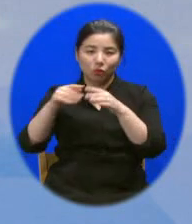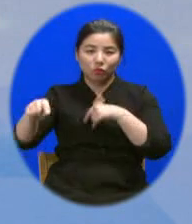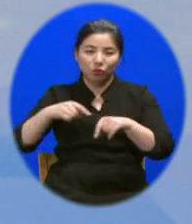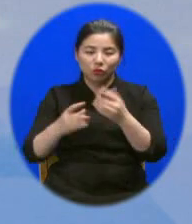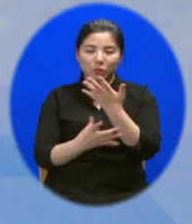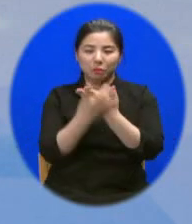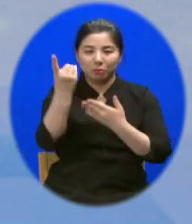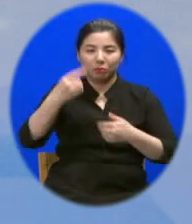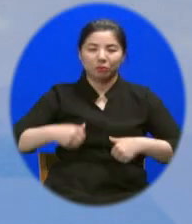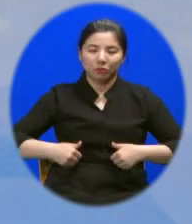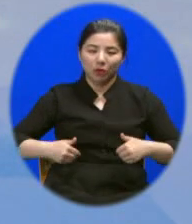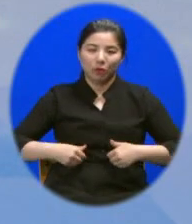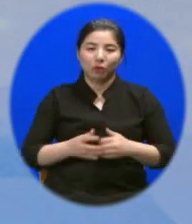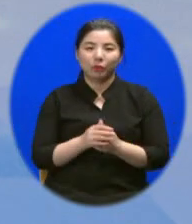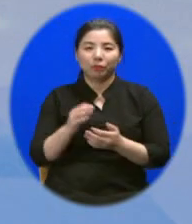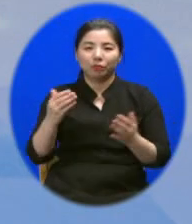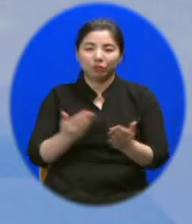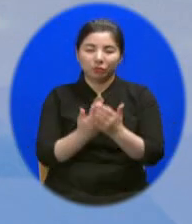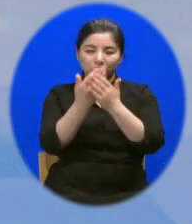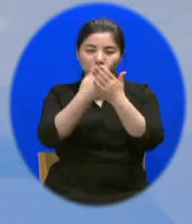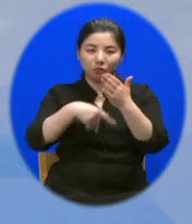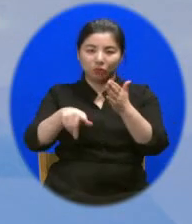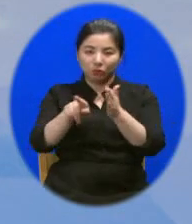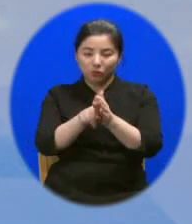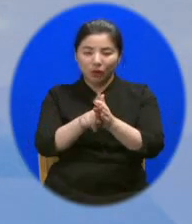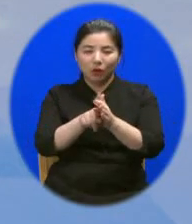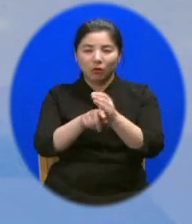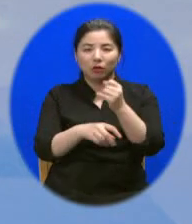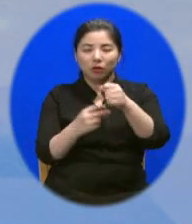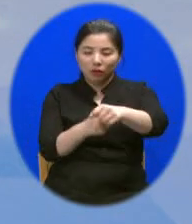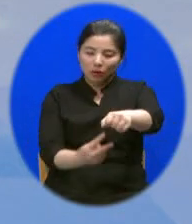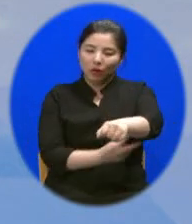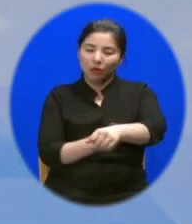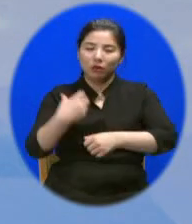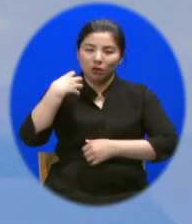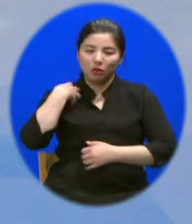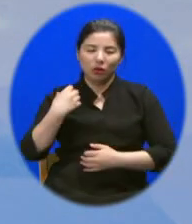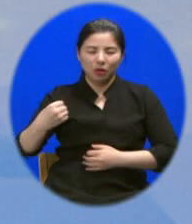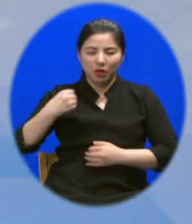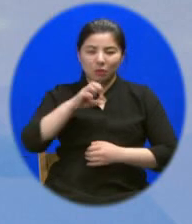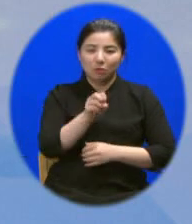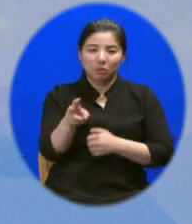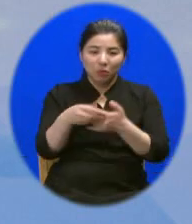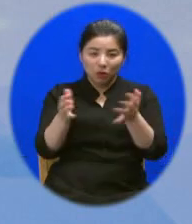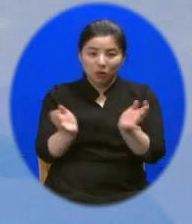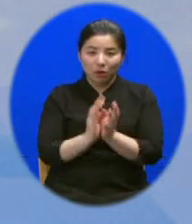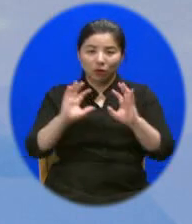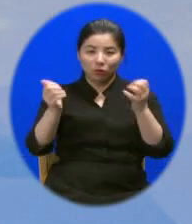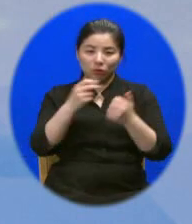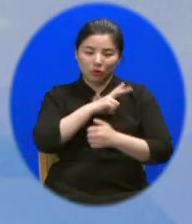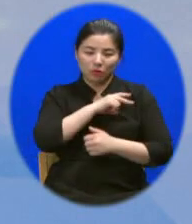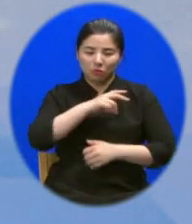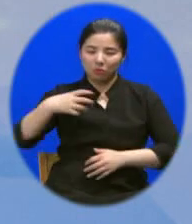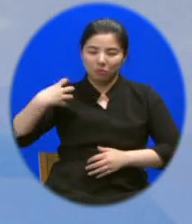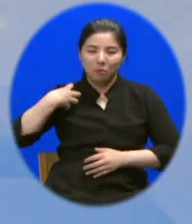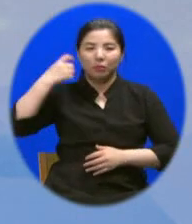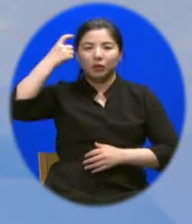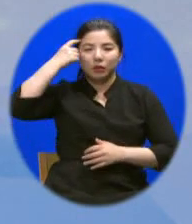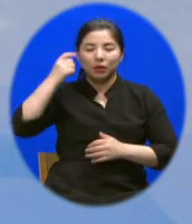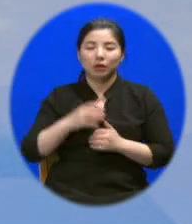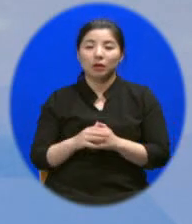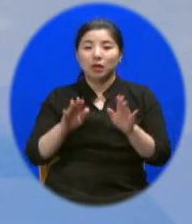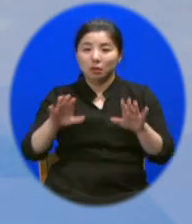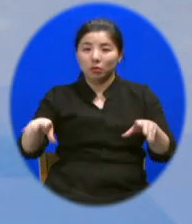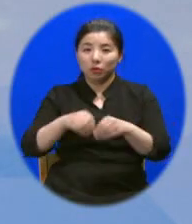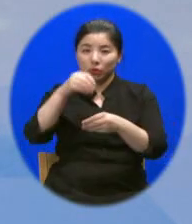필요합니다 도약을 위한 가교 역할 힘있는 여당 국회의원 의 의무라고 생각합니다 이번